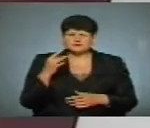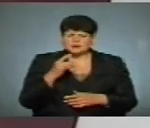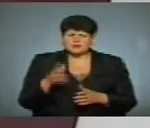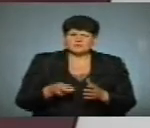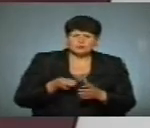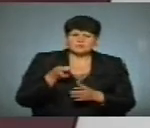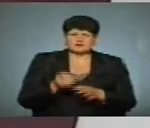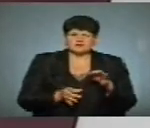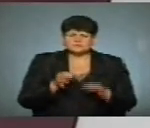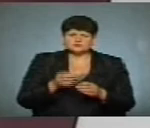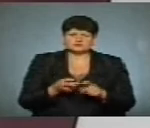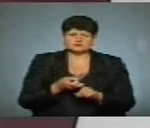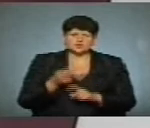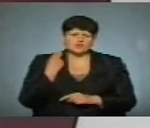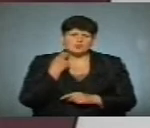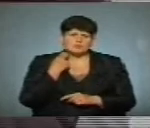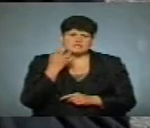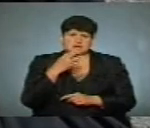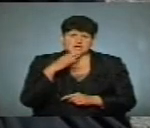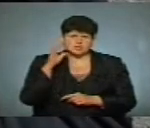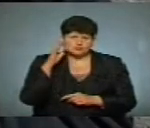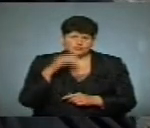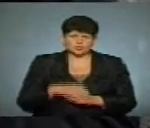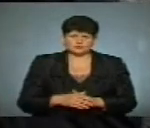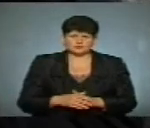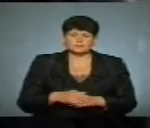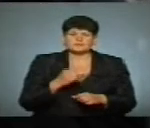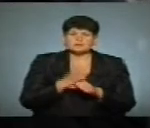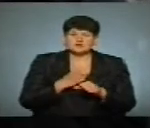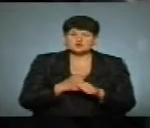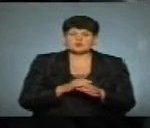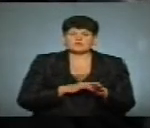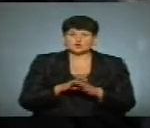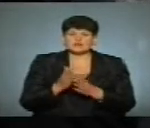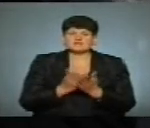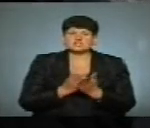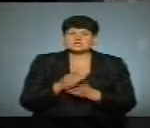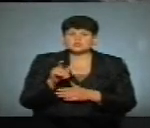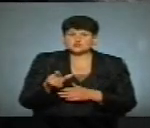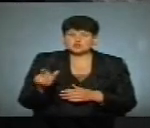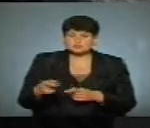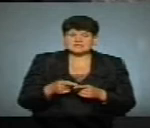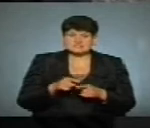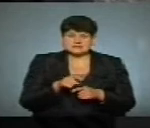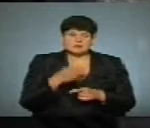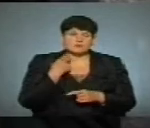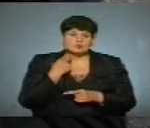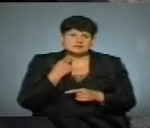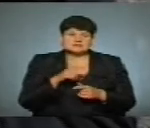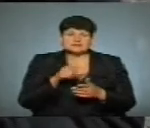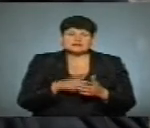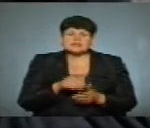подавали до суду через борги за гарячу воду. Працює виконавча служба над цими боржниками. Це питання просто